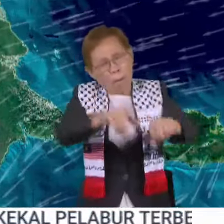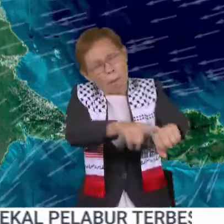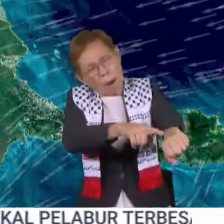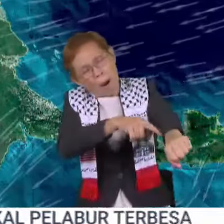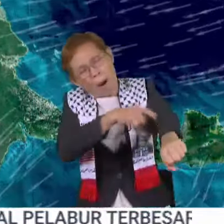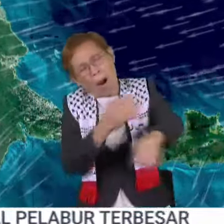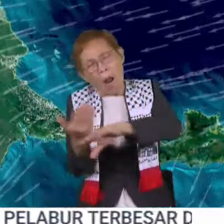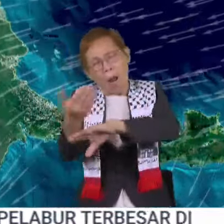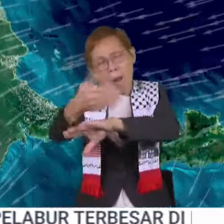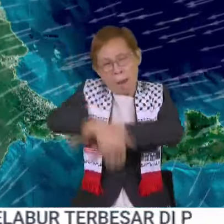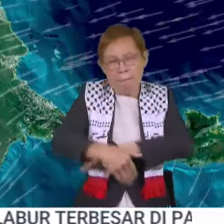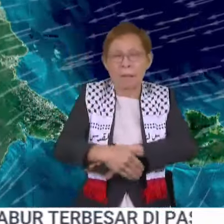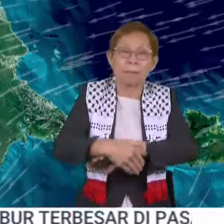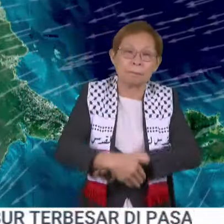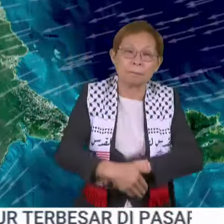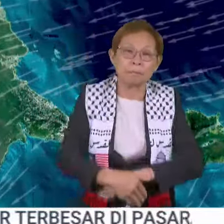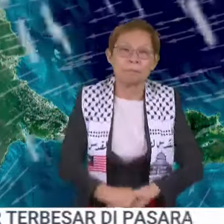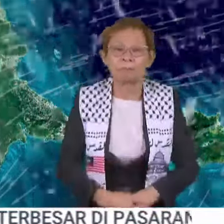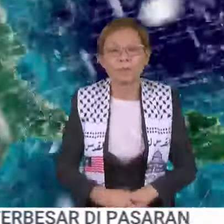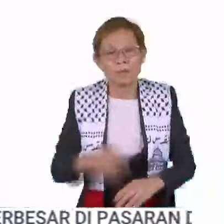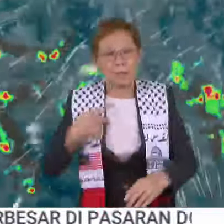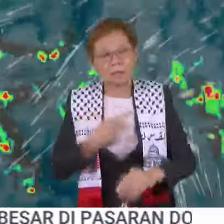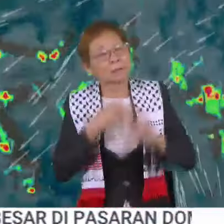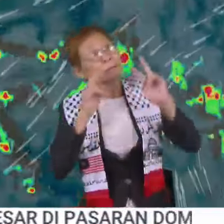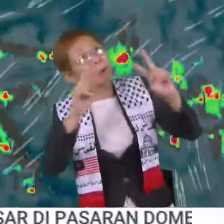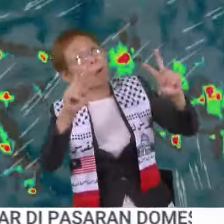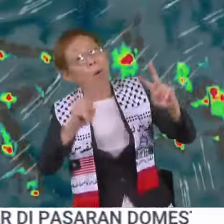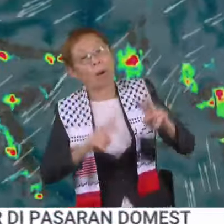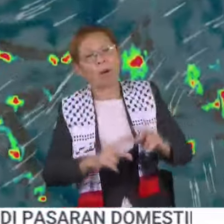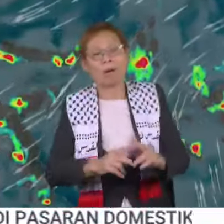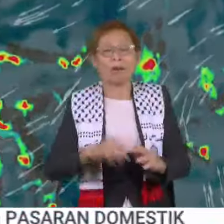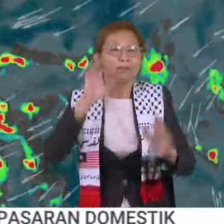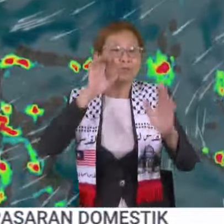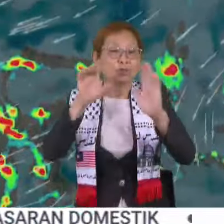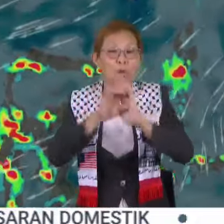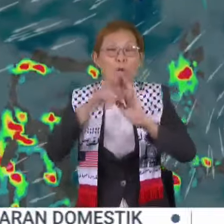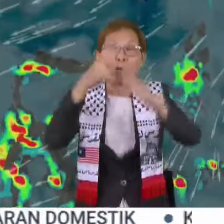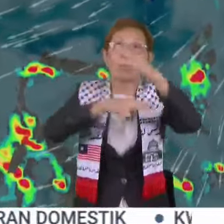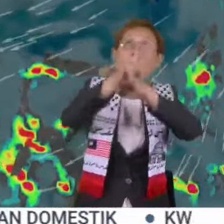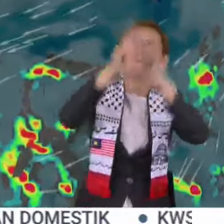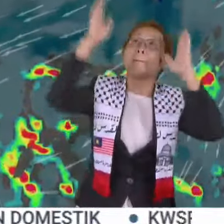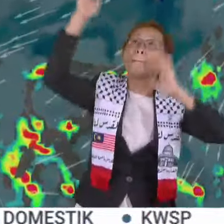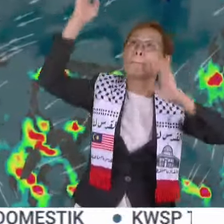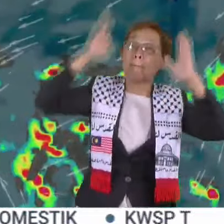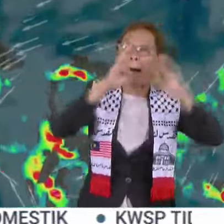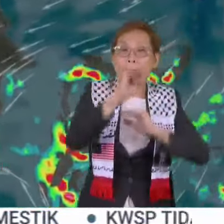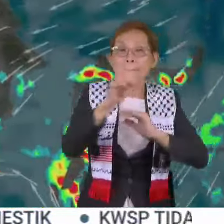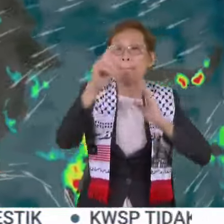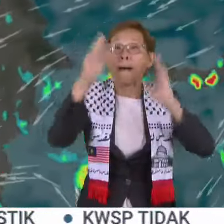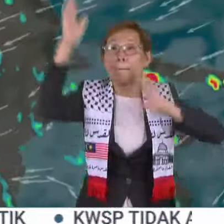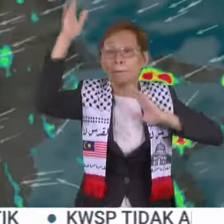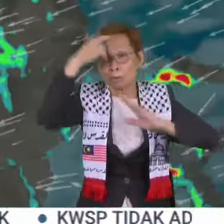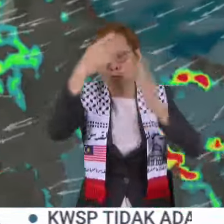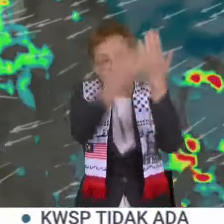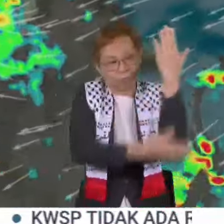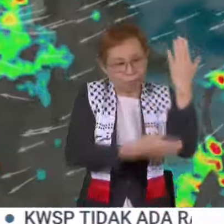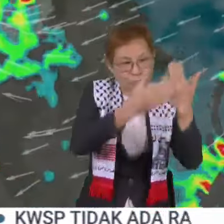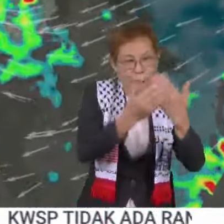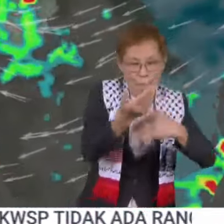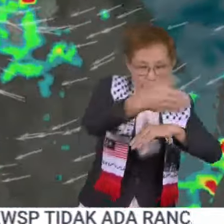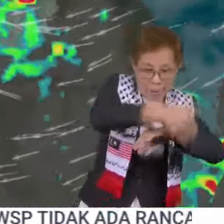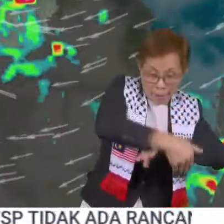pada sebelah malam nanti kita beralih pula pada tinjauan Berdasarkan model ramalan cuaca m Malaysia untuk di Semenanjung pada